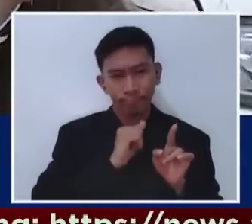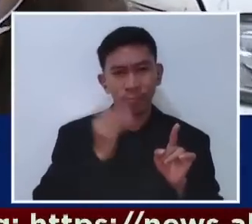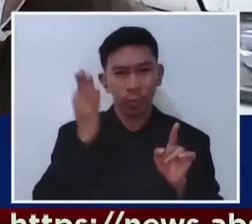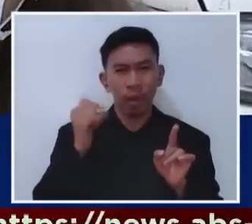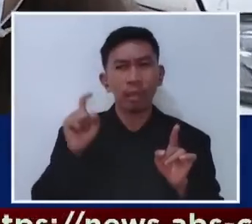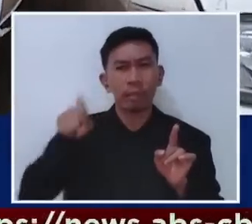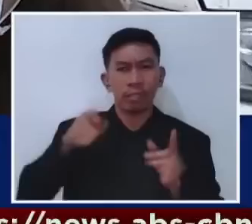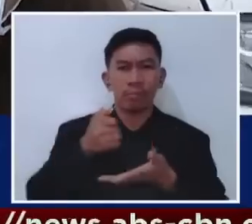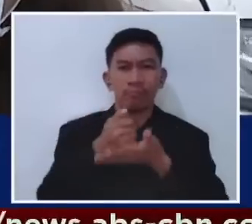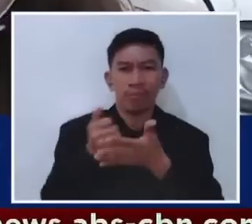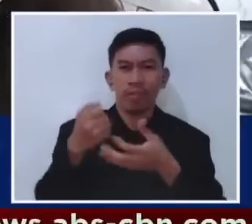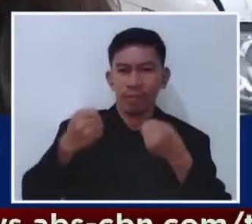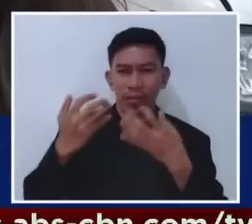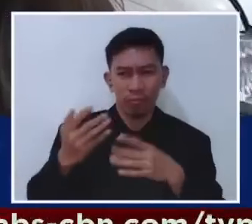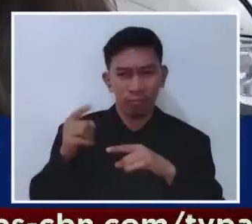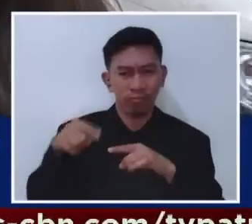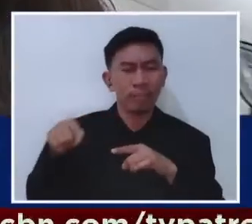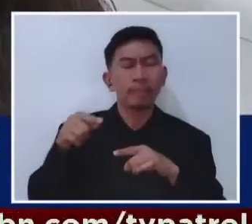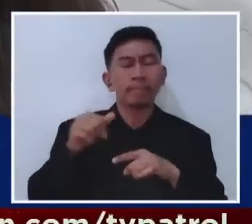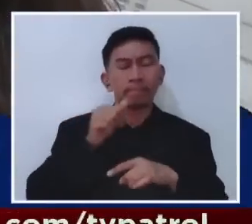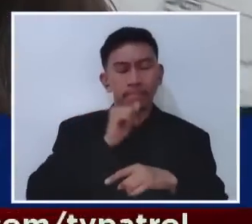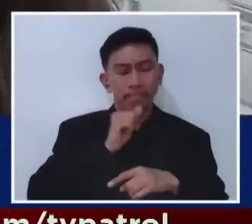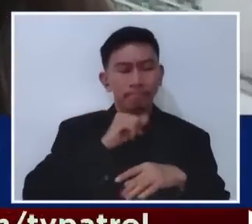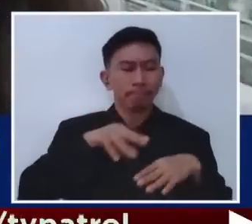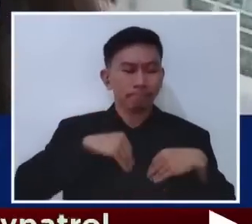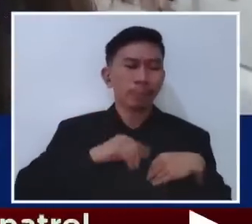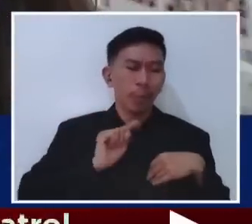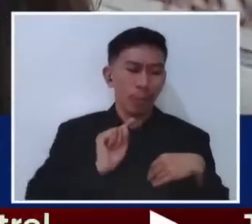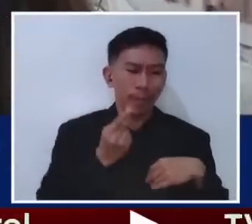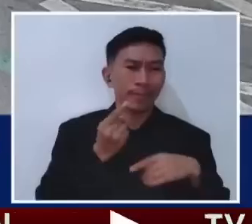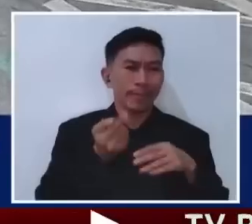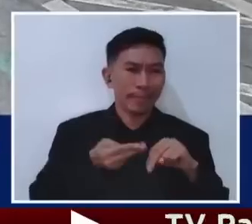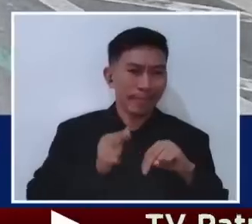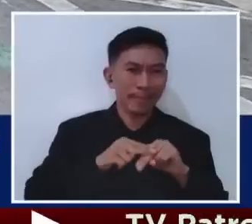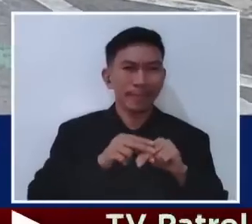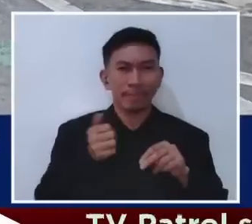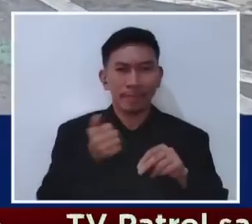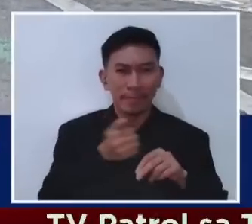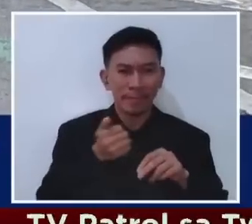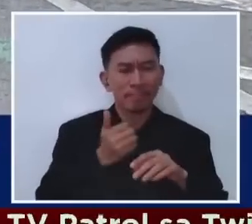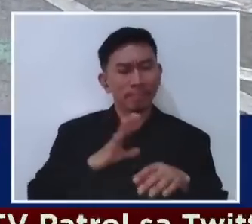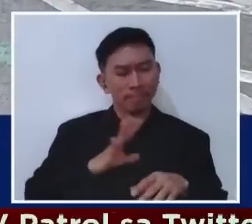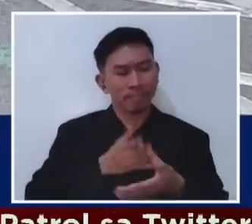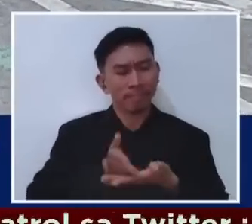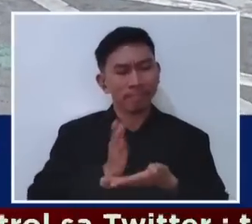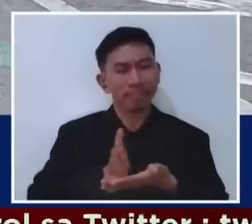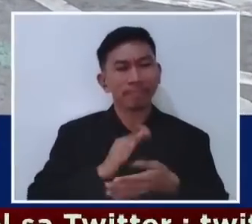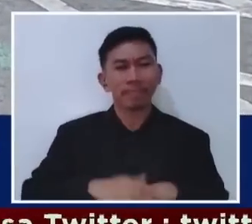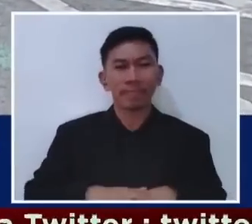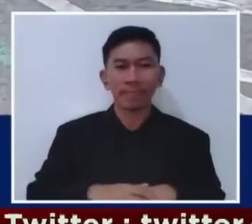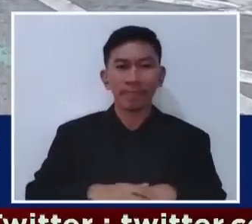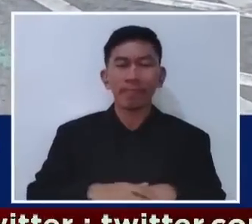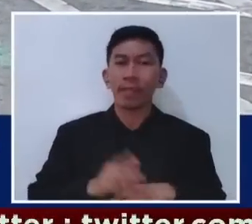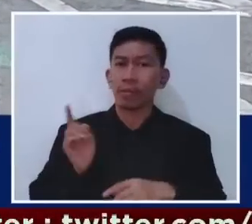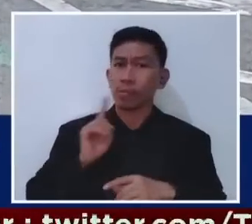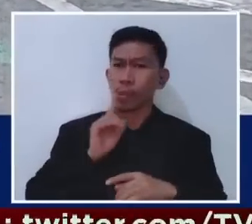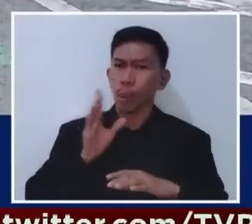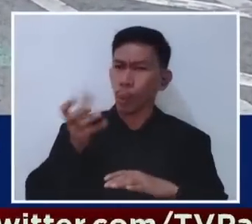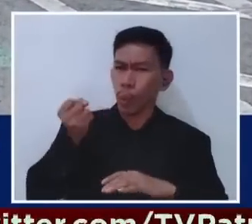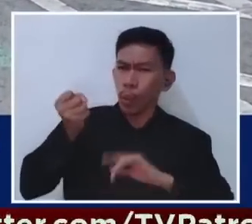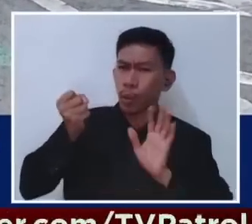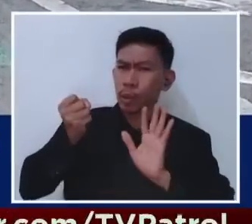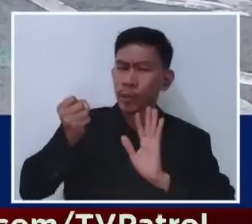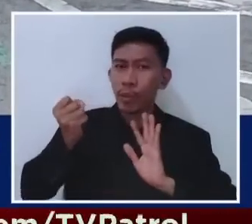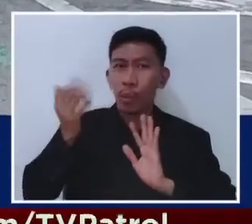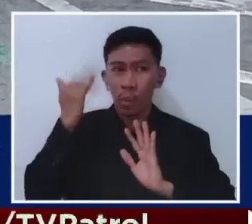natin. Opo, parang i-injure ko na lang po yung 1 peso na itataas. Okay lang na lang po. Huwag po muna since po hindi naman po lahat ng